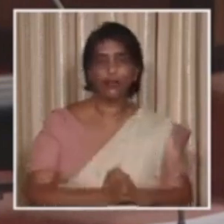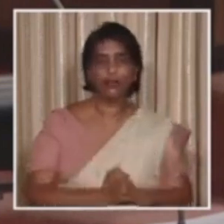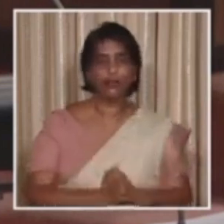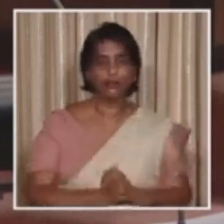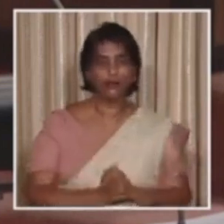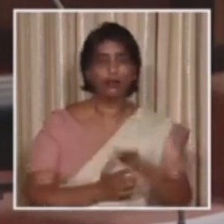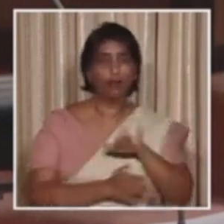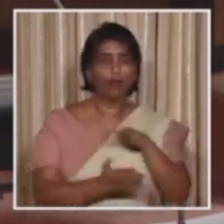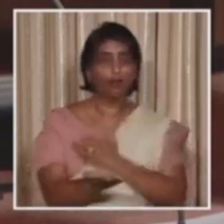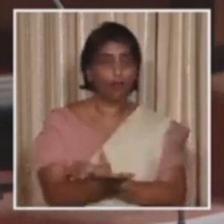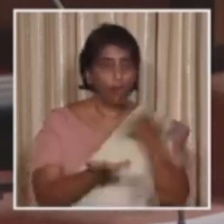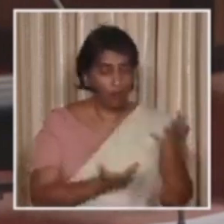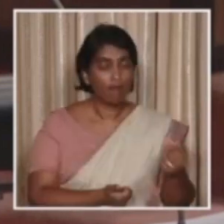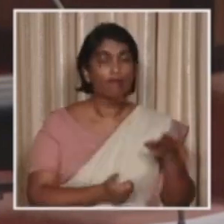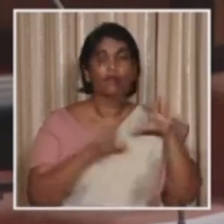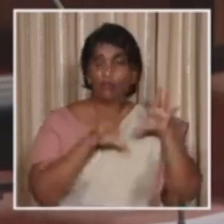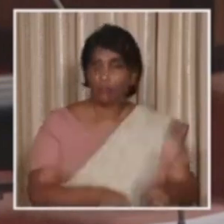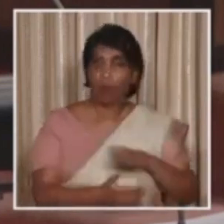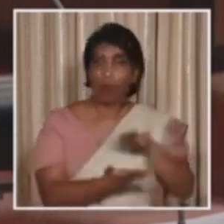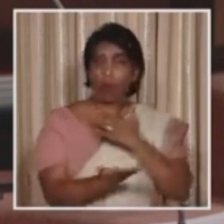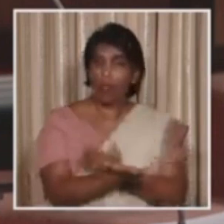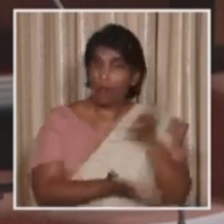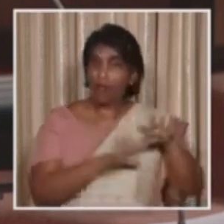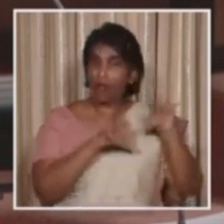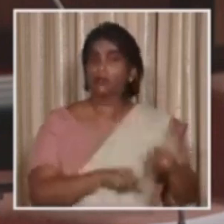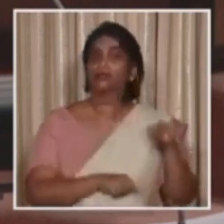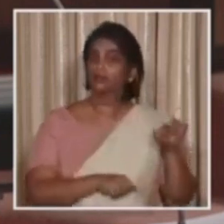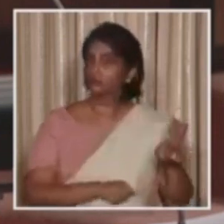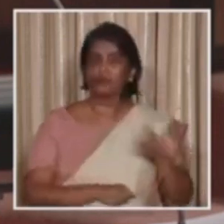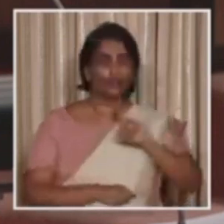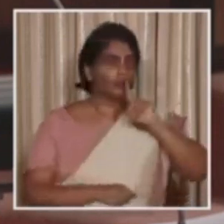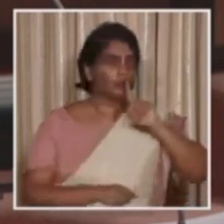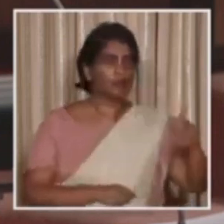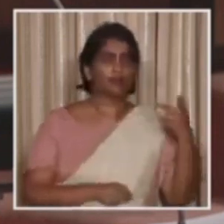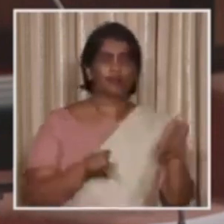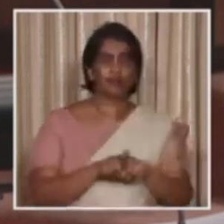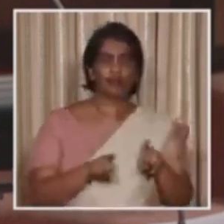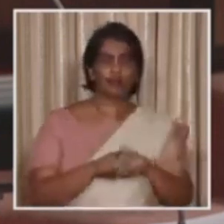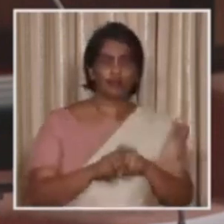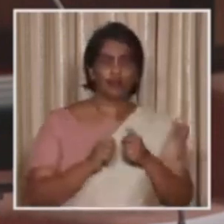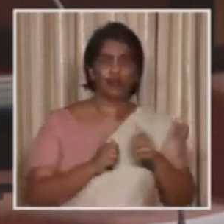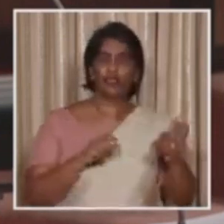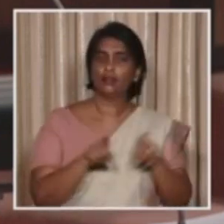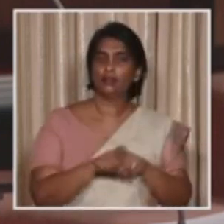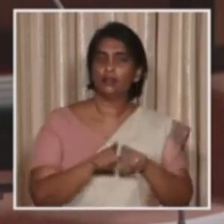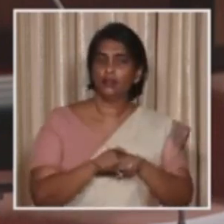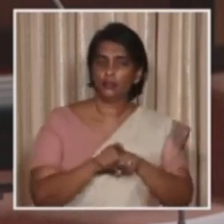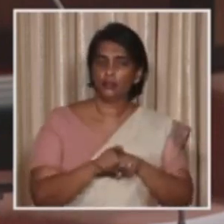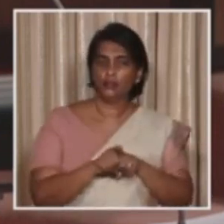நில சொந்தக்காரர்கள், அவர்களுக்கு தெரியாது இந்த முல்லைத்தீவிலே இந்த நிலங்களை அபகரிக்கின்ற